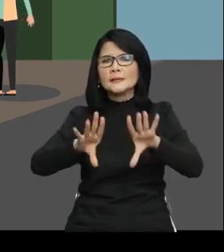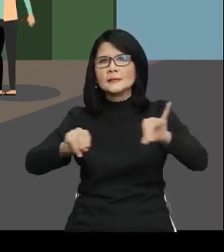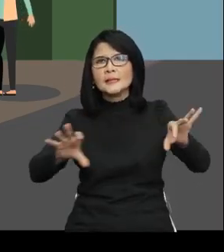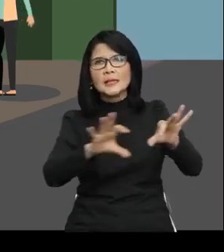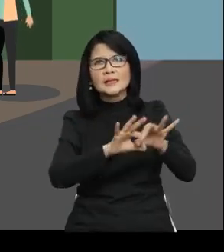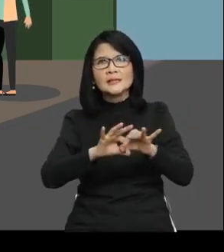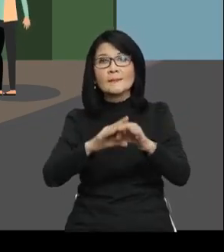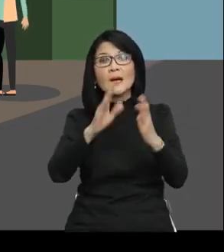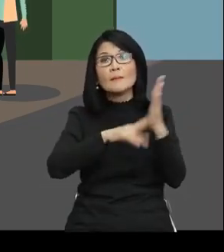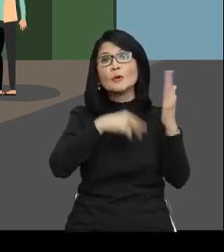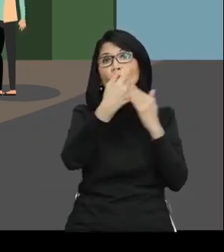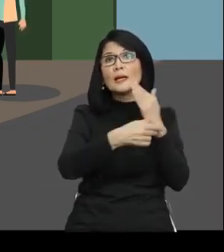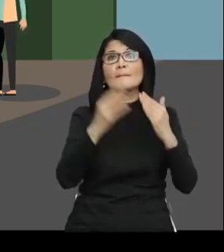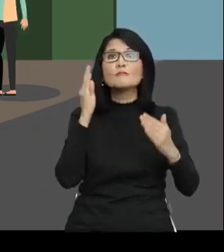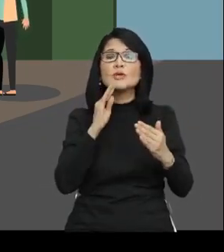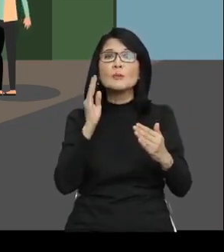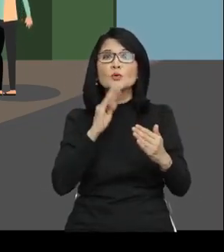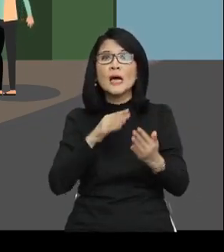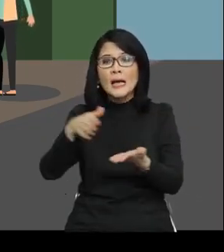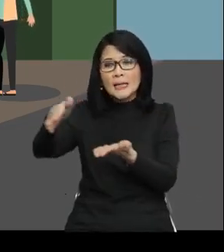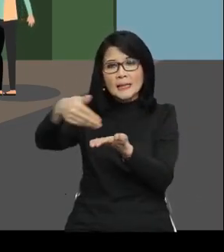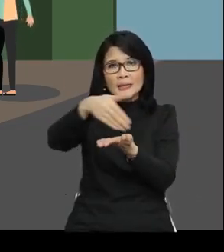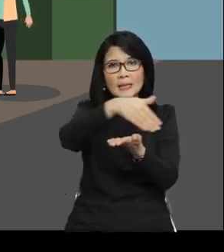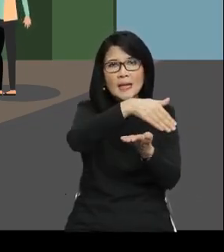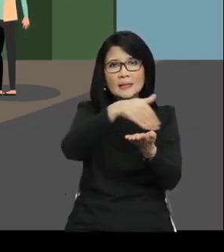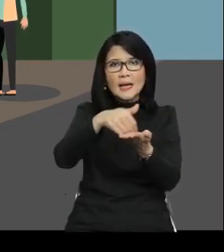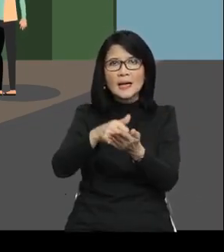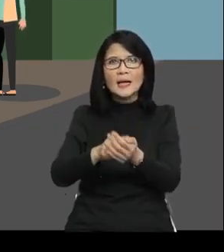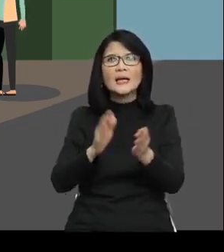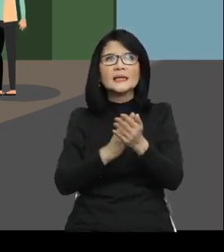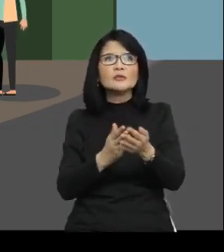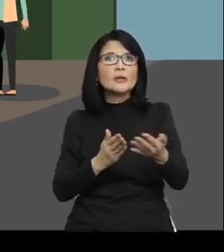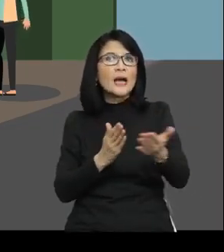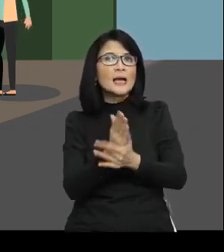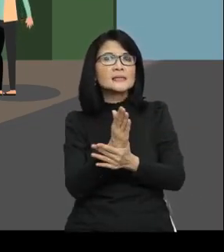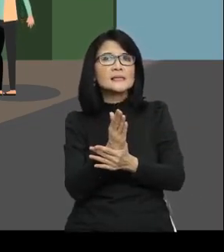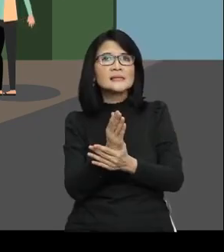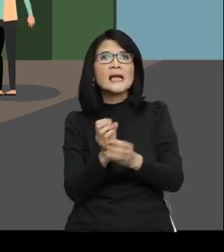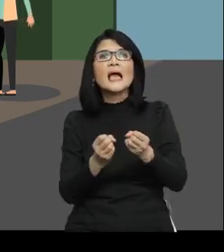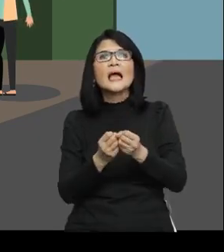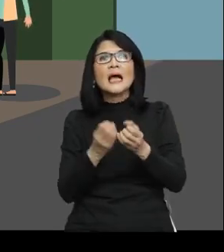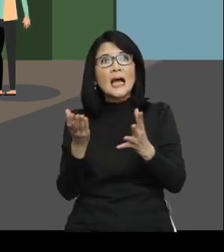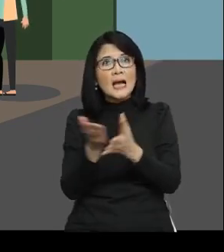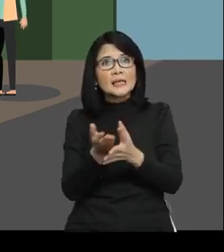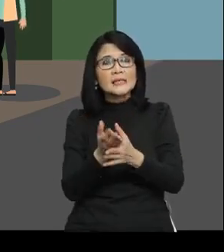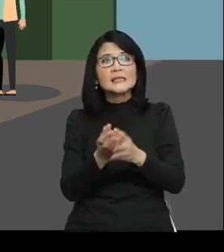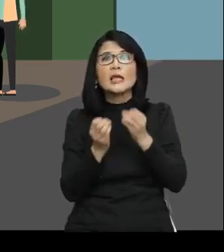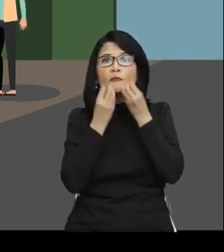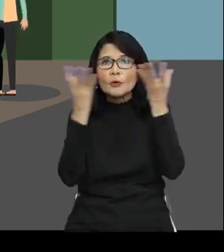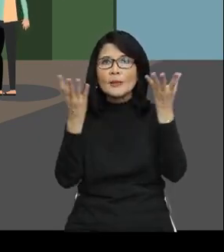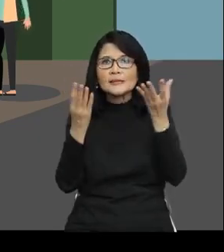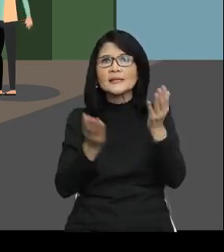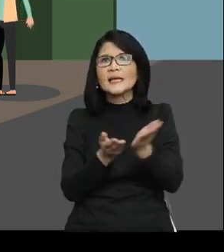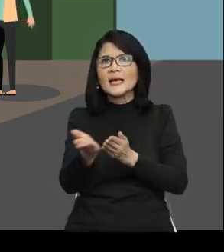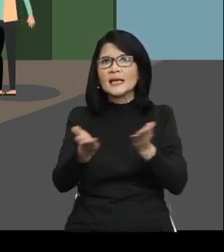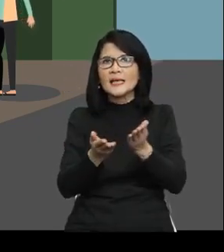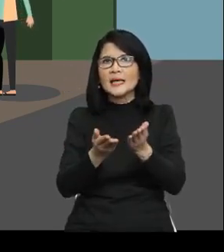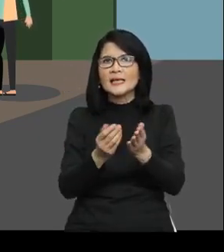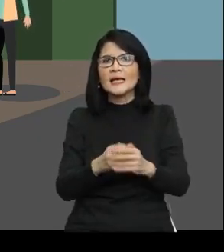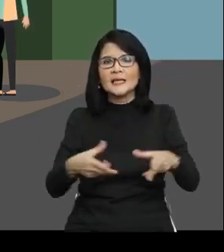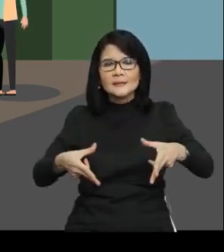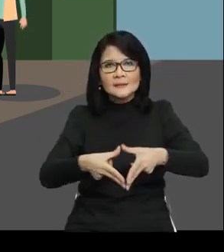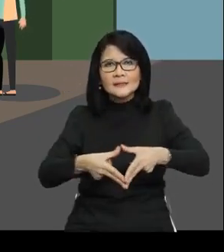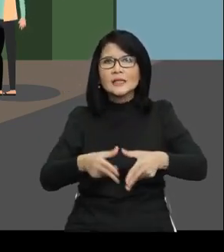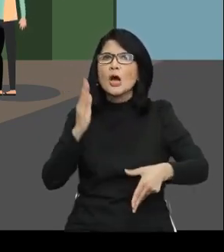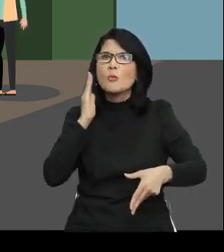koordinasi program remaja, penyediaan data terpilah, penyediaan akses informasi, dan layanan kesehatan reproduksi remaja,